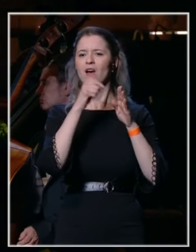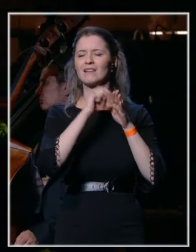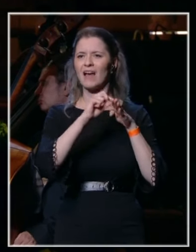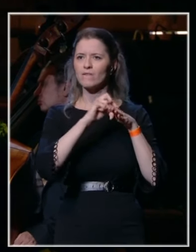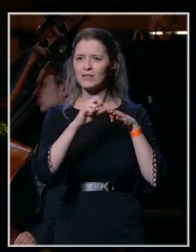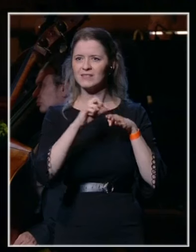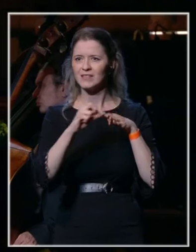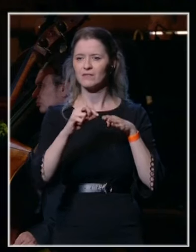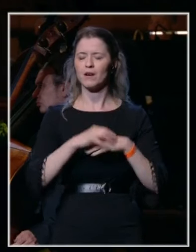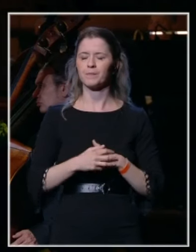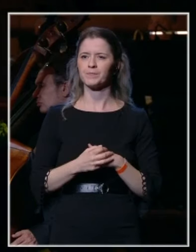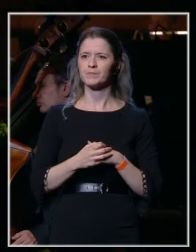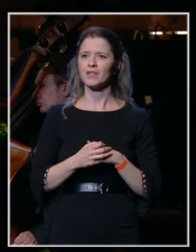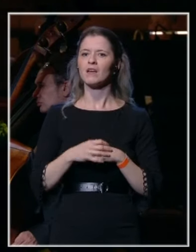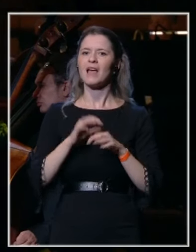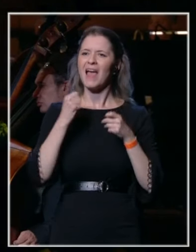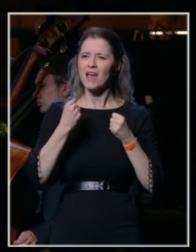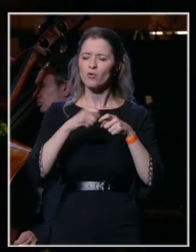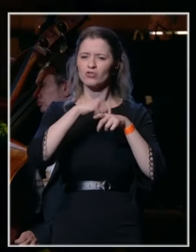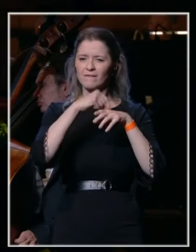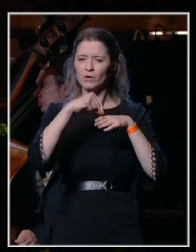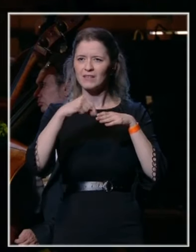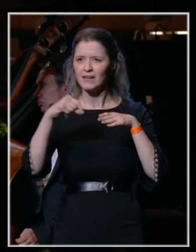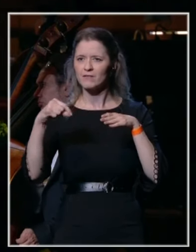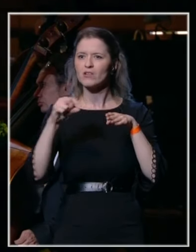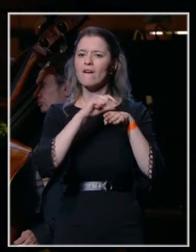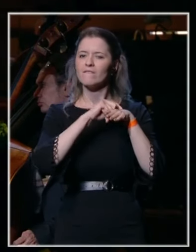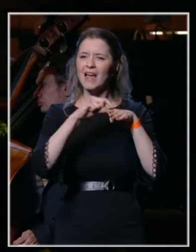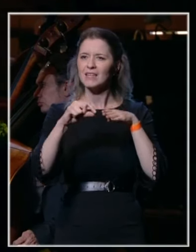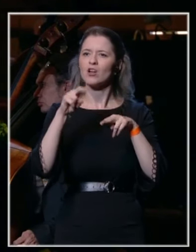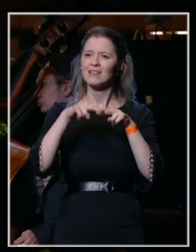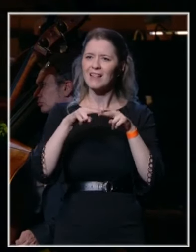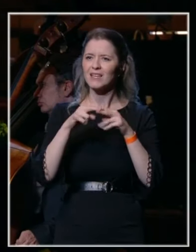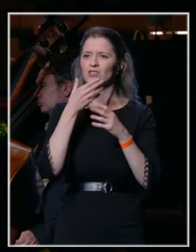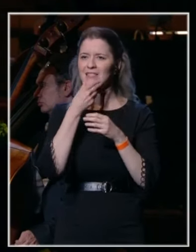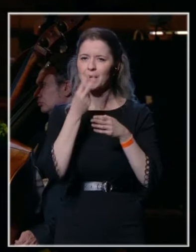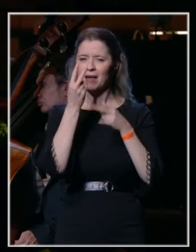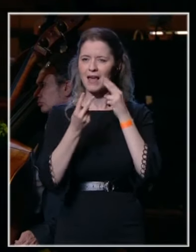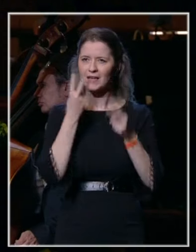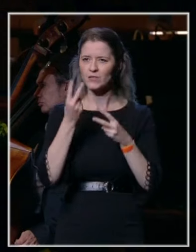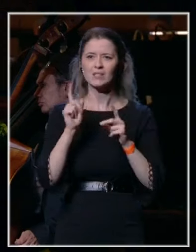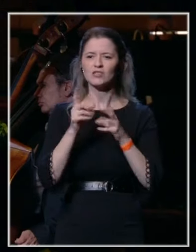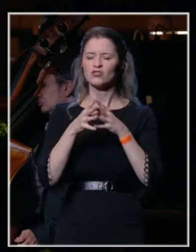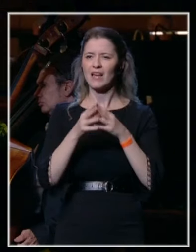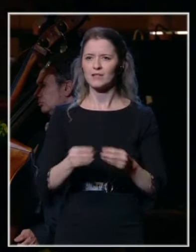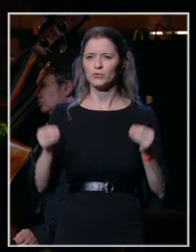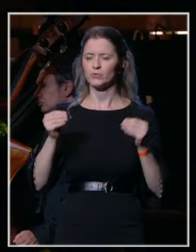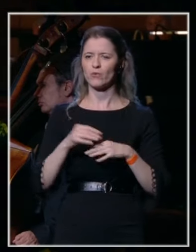rávésve. Jó erősen, hogy a felirat rendesen látszódjon és el ne